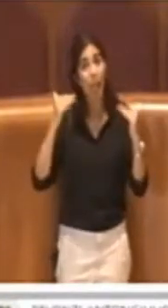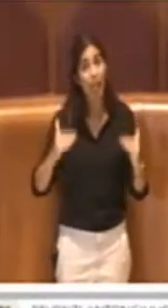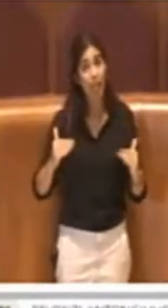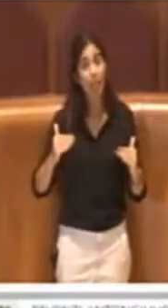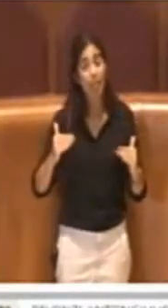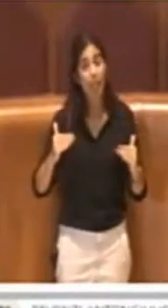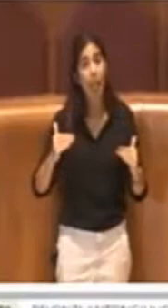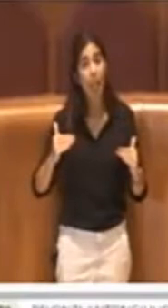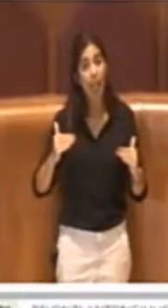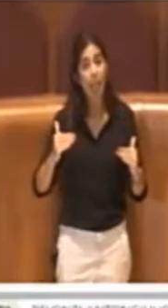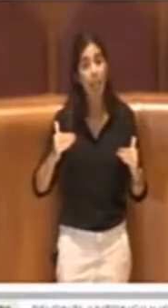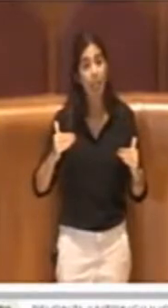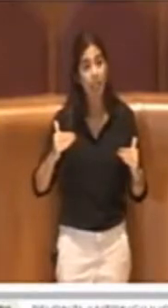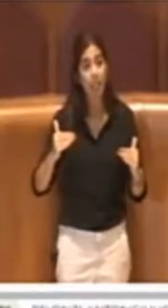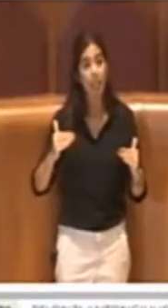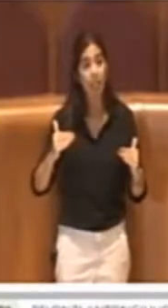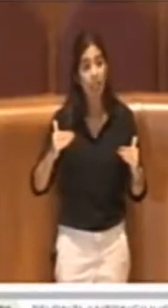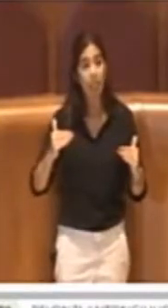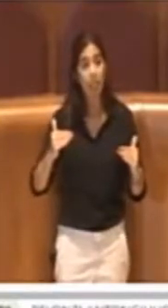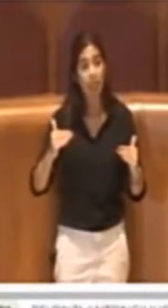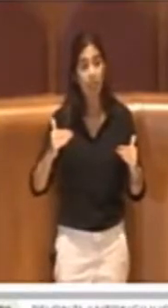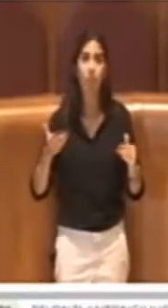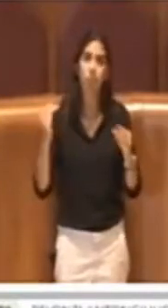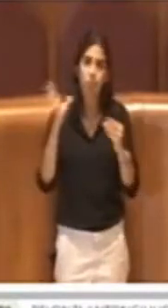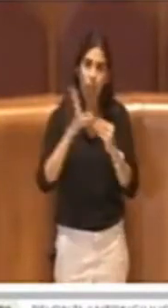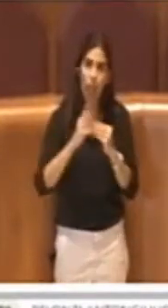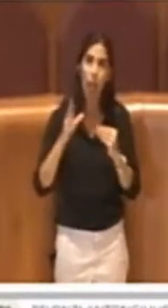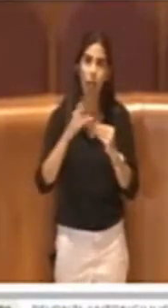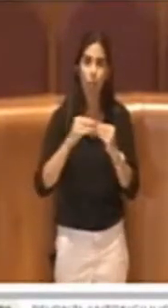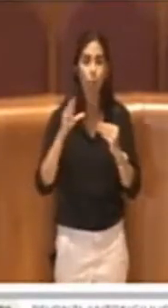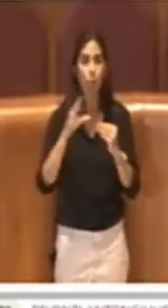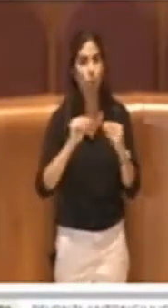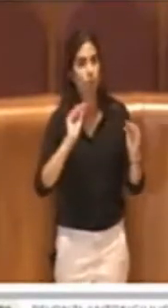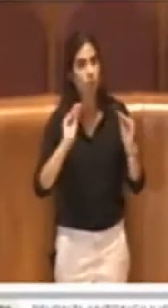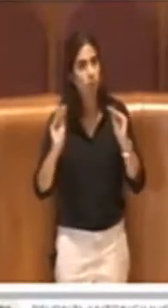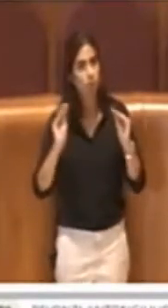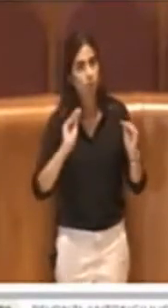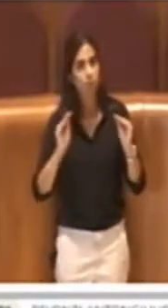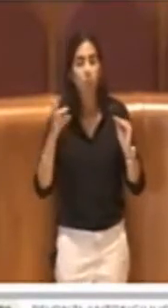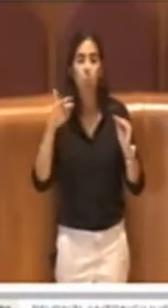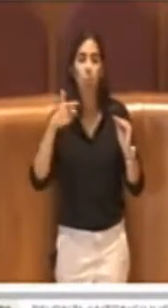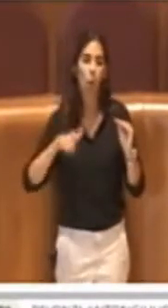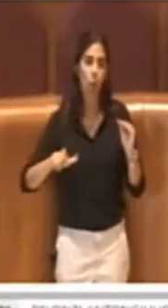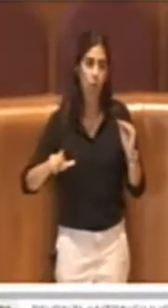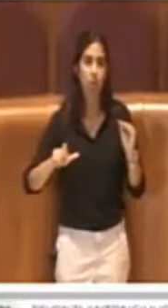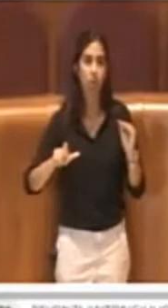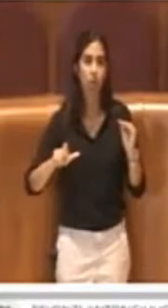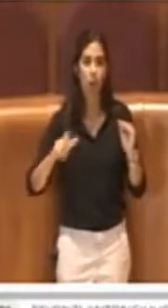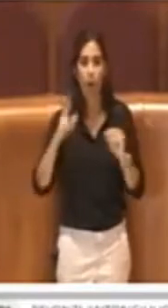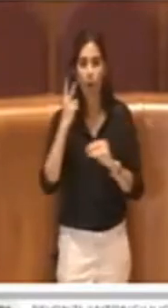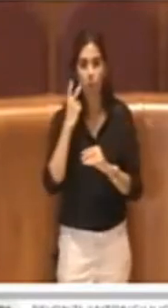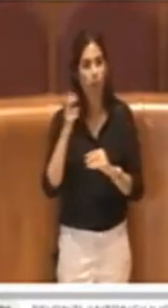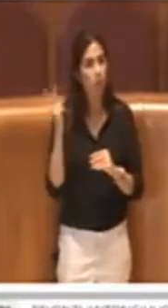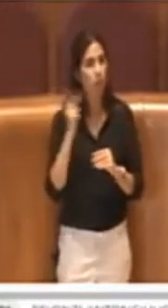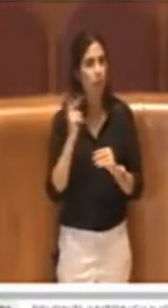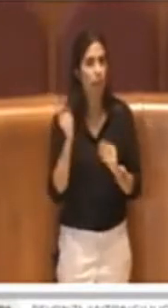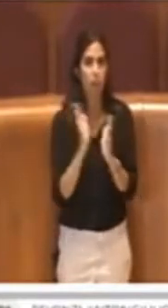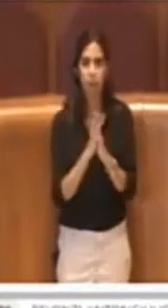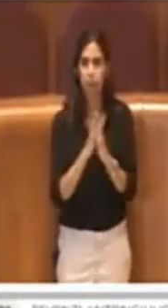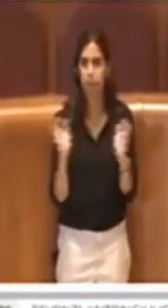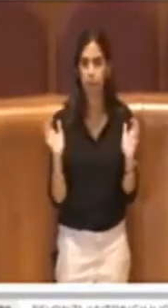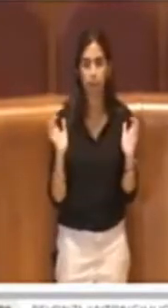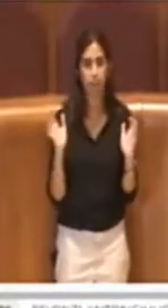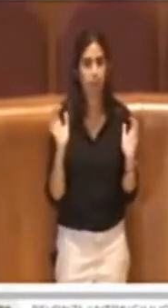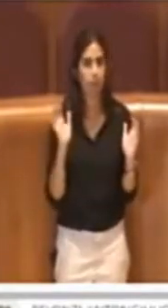L'abbiamo insomma aggiustato, riordinato, perché abbiamo trovato un disastro, e